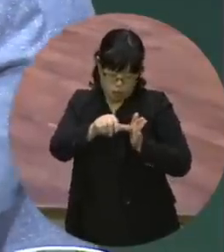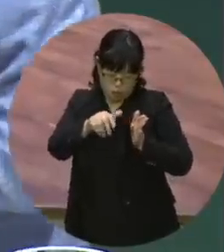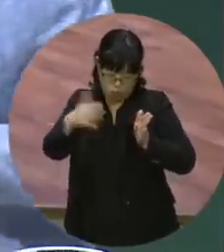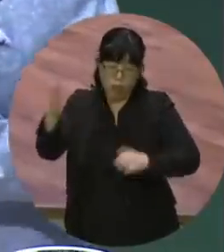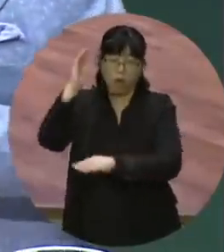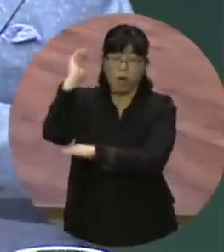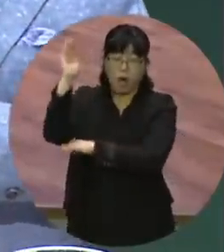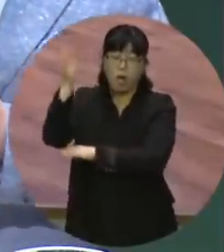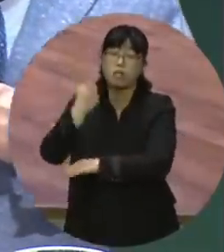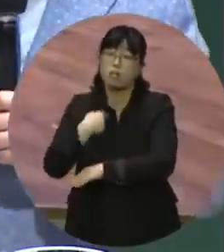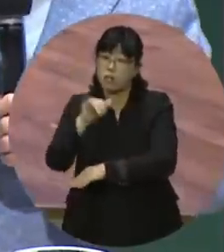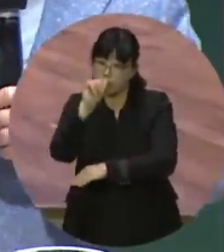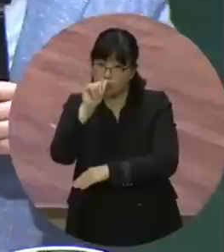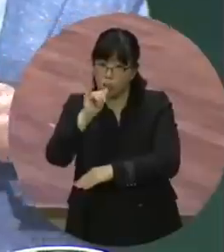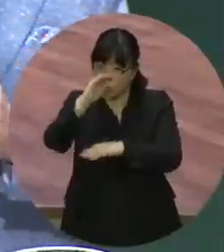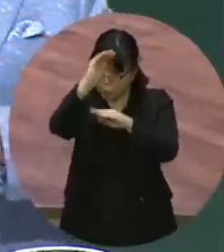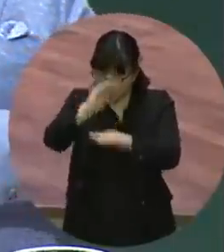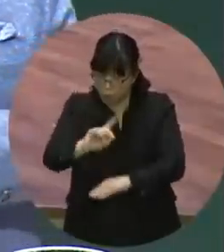그랬어요. 왜?